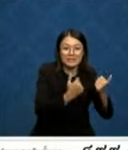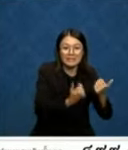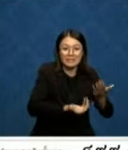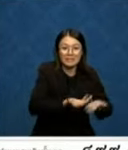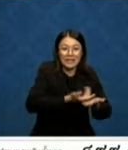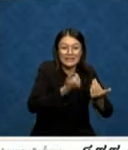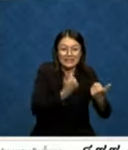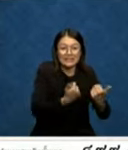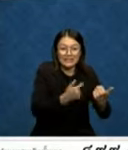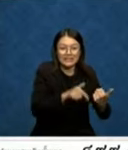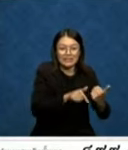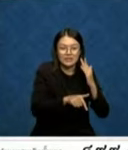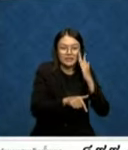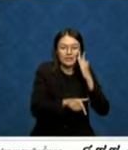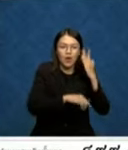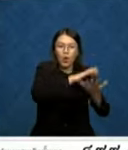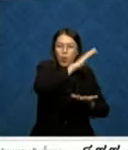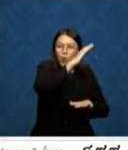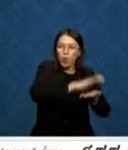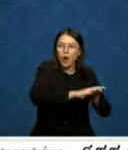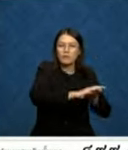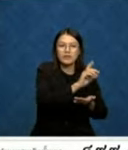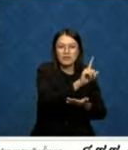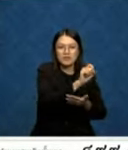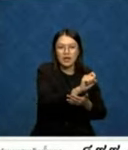ในขณะนี้วงเงินรวมกัน